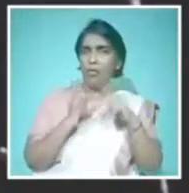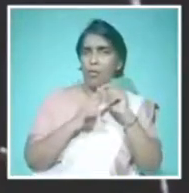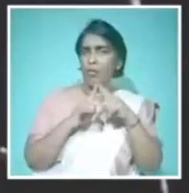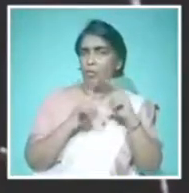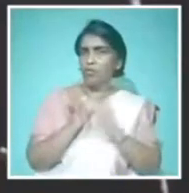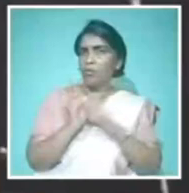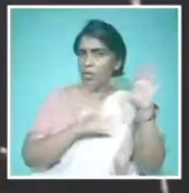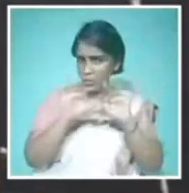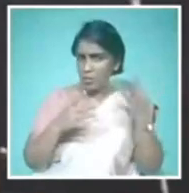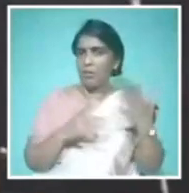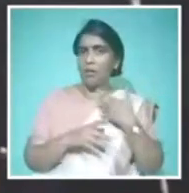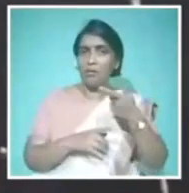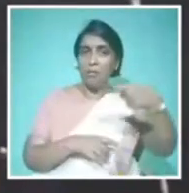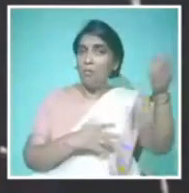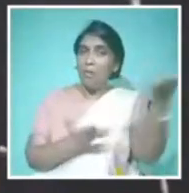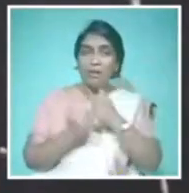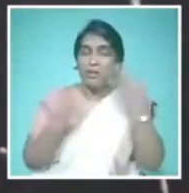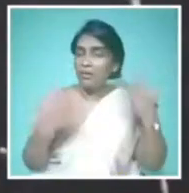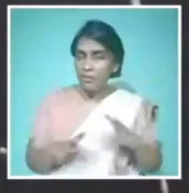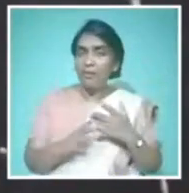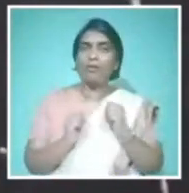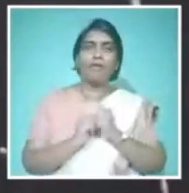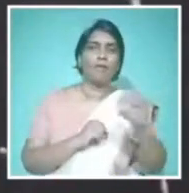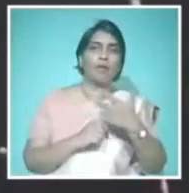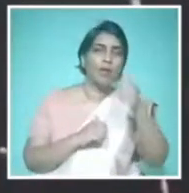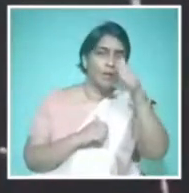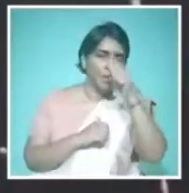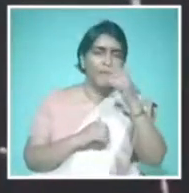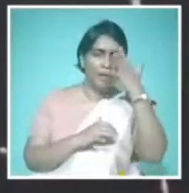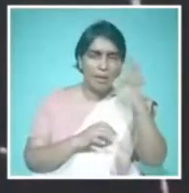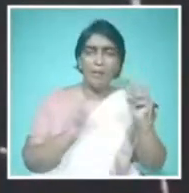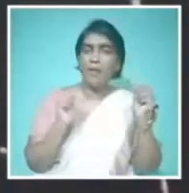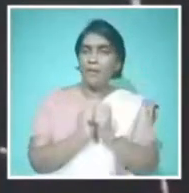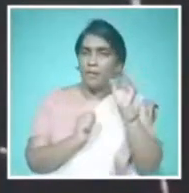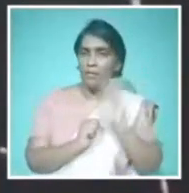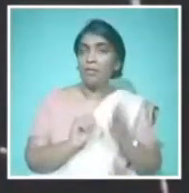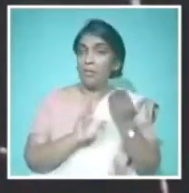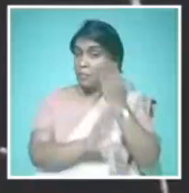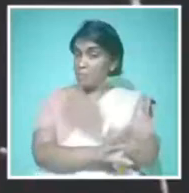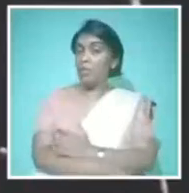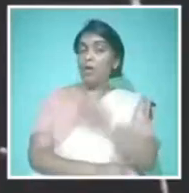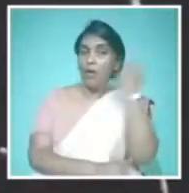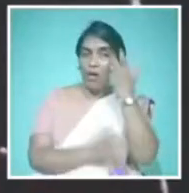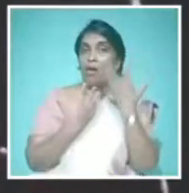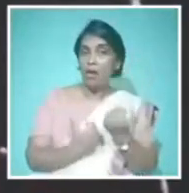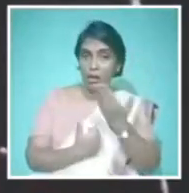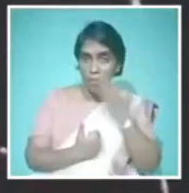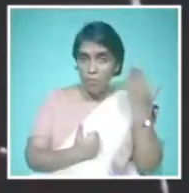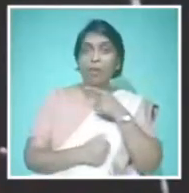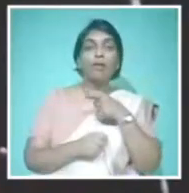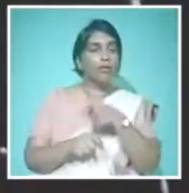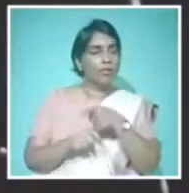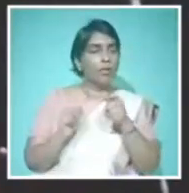ini. Mungkin award kerana ini pasti kerana dia agaknya. Horror kama, wancawa, kwenya mana? Eka wenne kaling, hoya ganda puluan na.